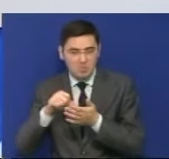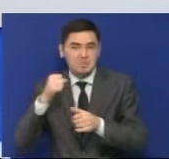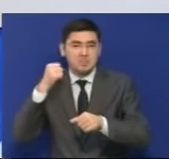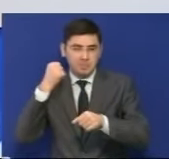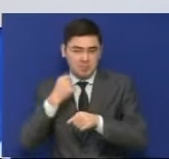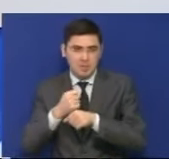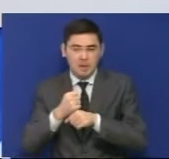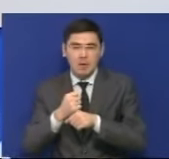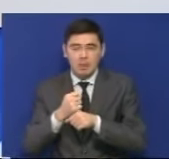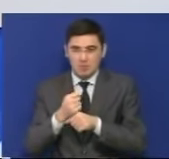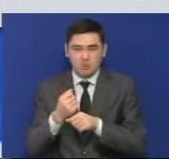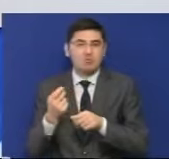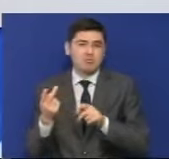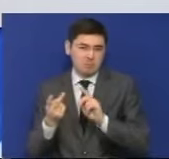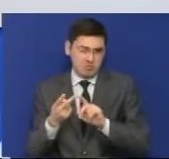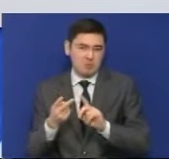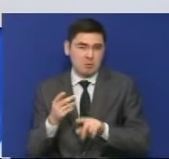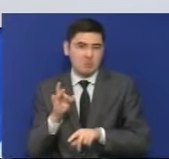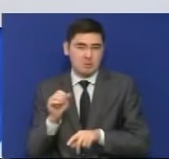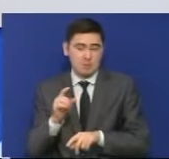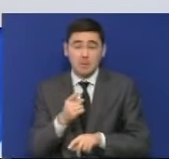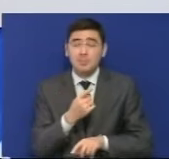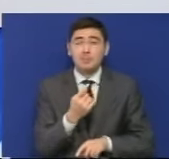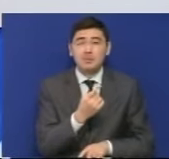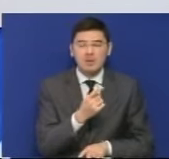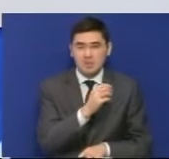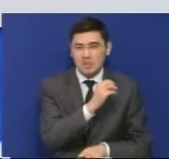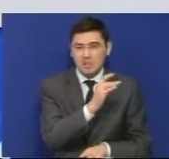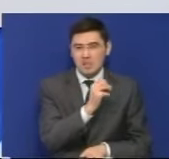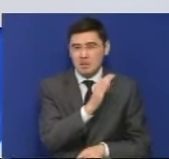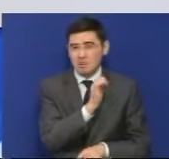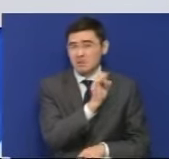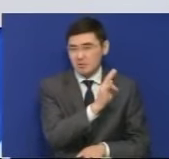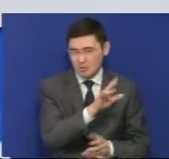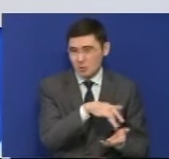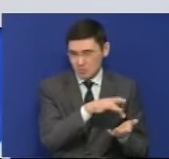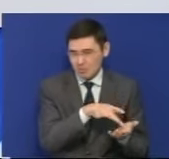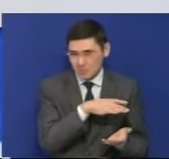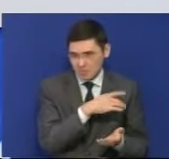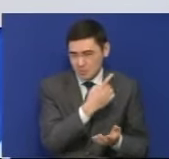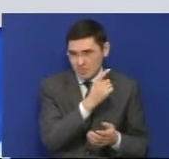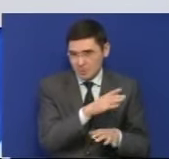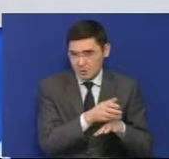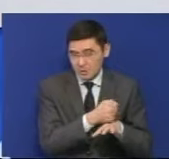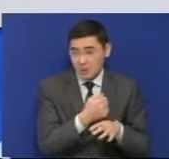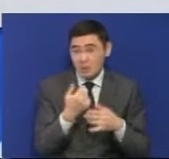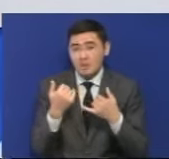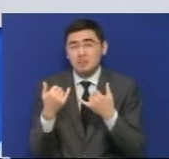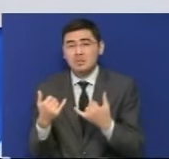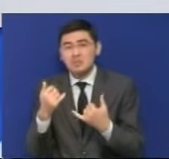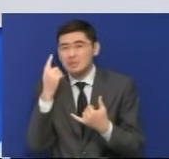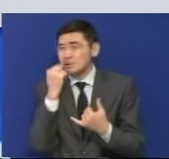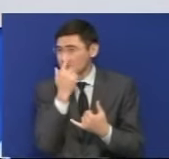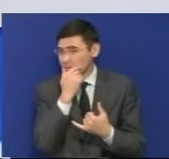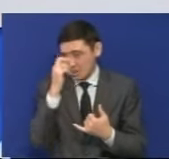семичанин завоевал в 2016 году в Ереване. На этот раз он с победой вернулся из Испании, где проходил первый открытый